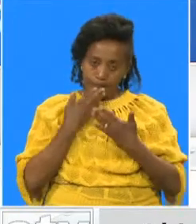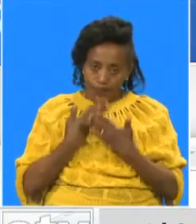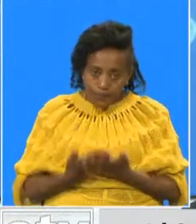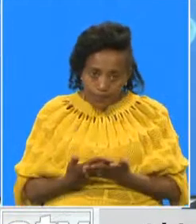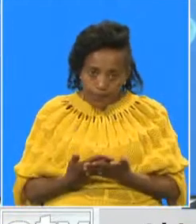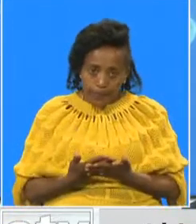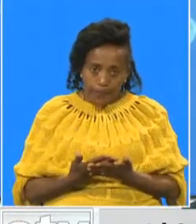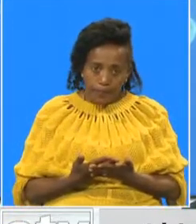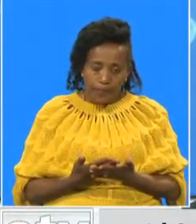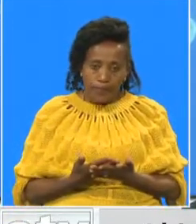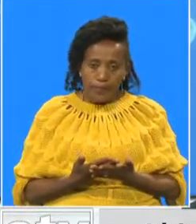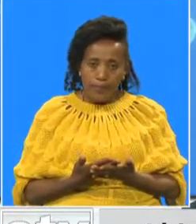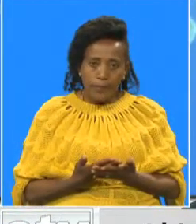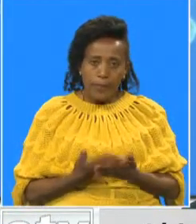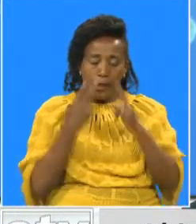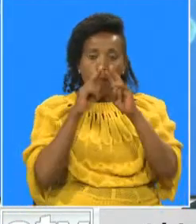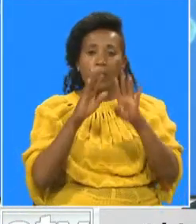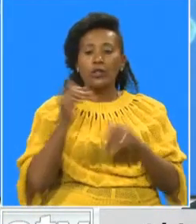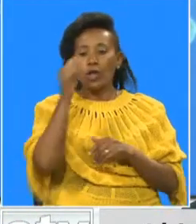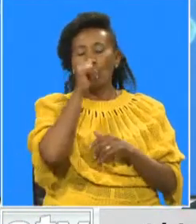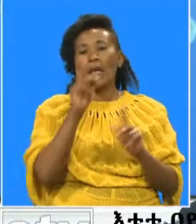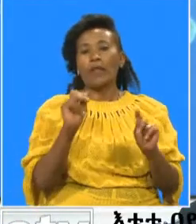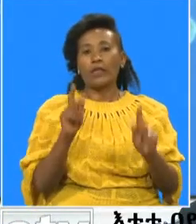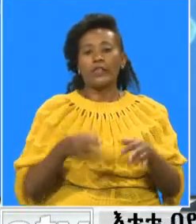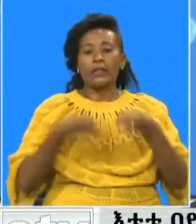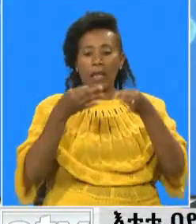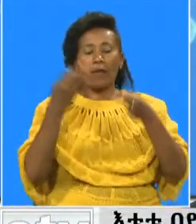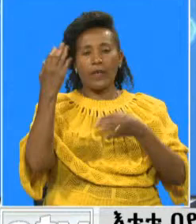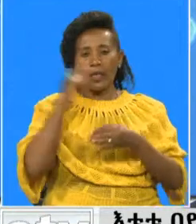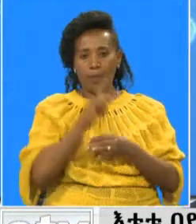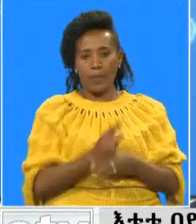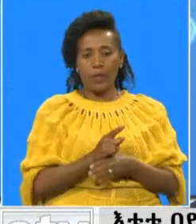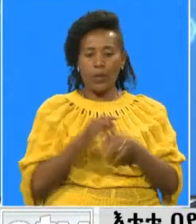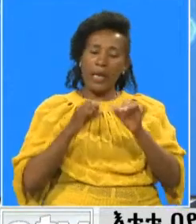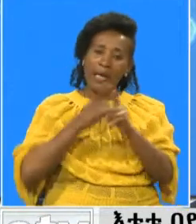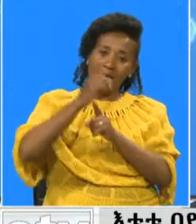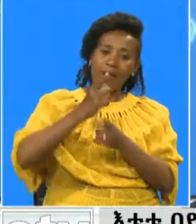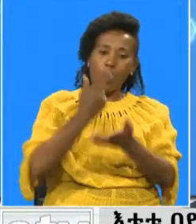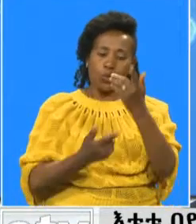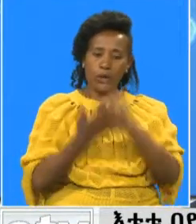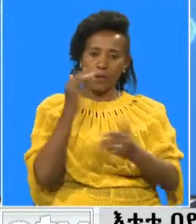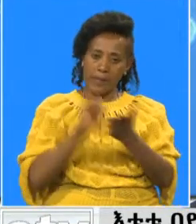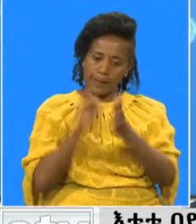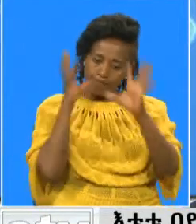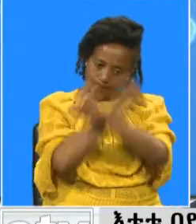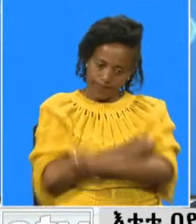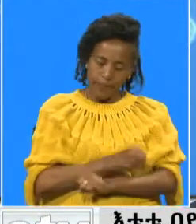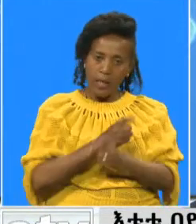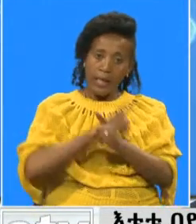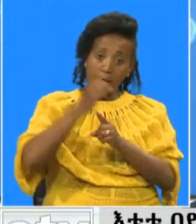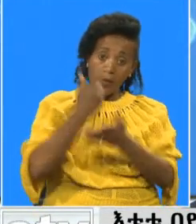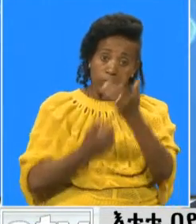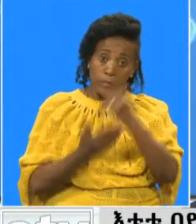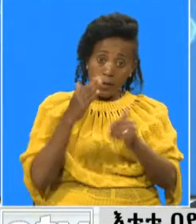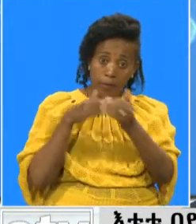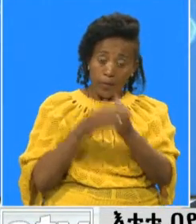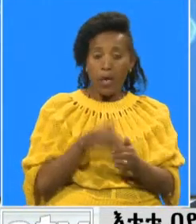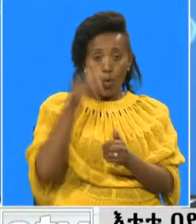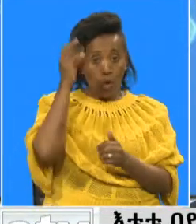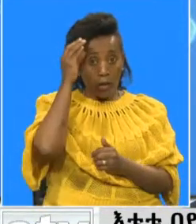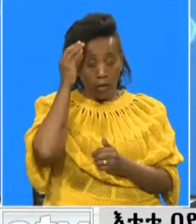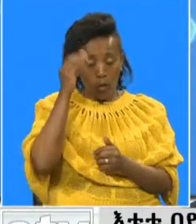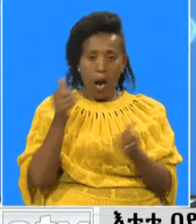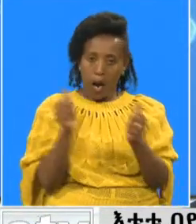አመሰግናለሁ። ተመልካቾች፣ ከኢትዮጵያ ቴሌቪዥን ሲተላለፍላችሁ የነበረው የቀጥታ ውይይታችንም በስተጠናቋል። የቀጥታ ውይይቱን እየመራው ሁናቸው